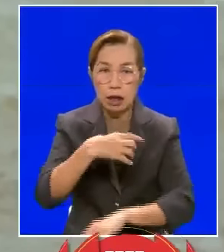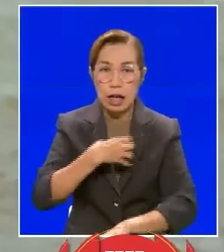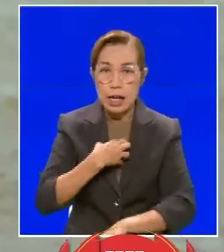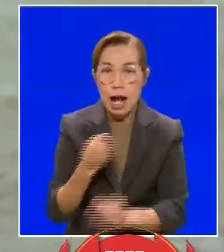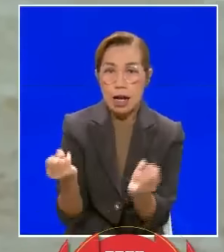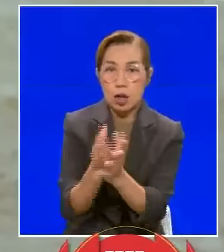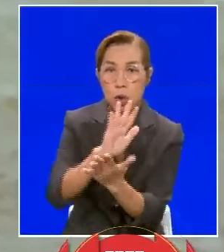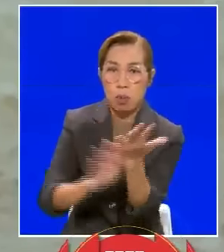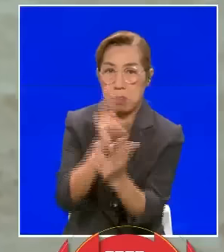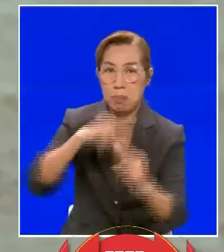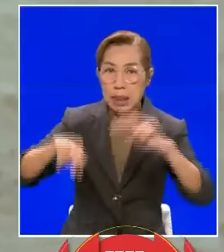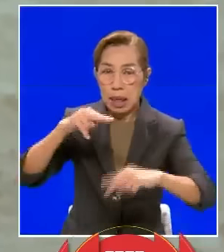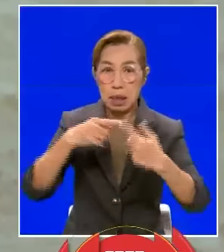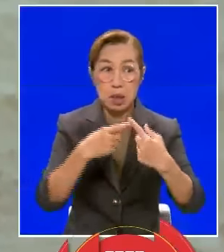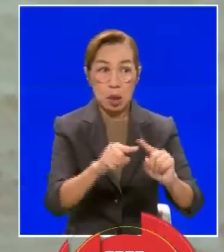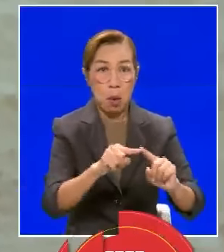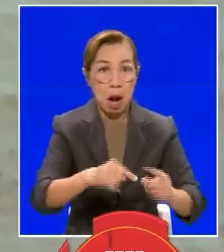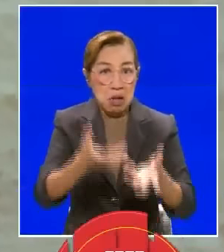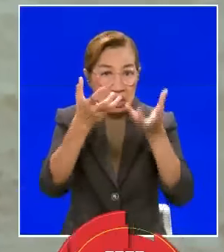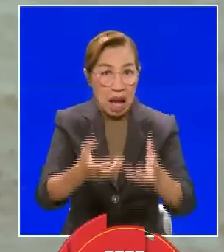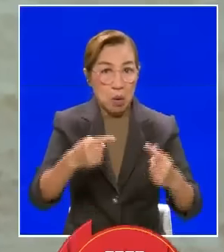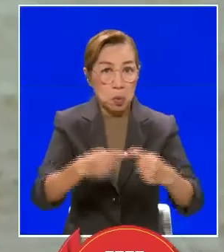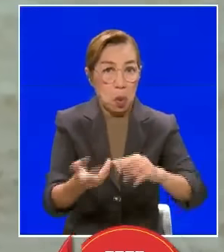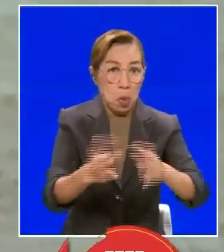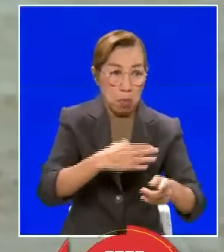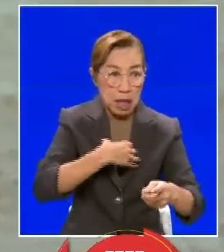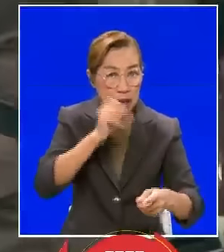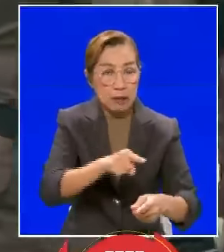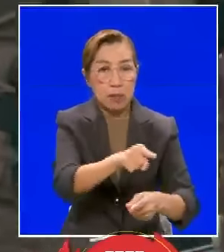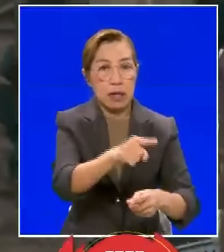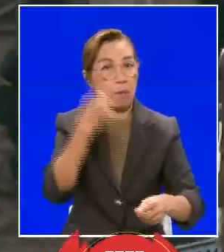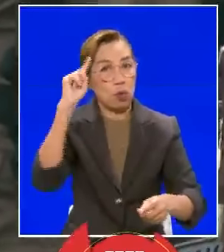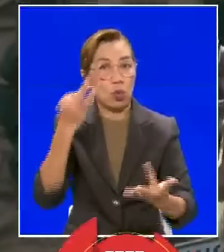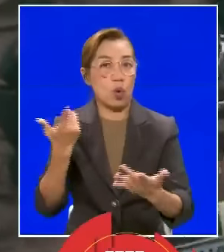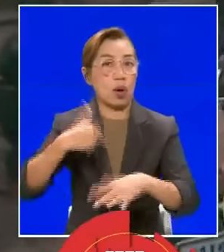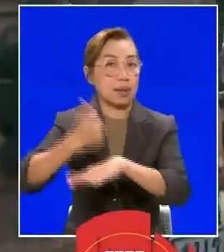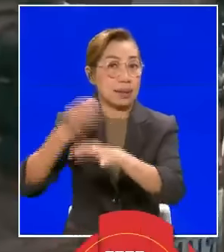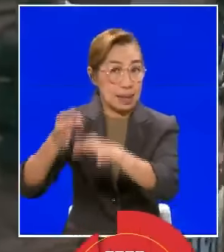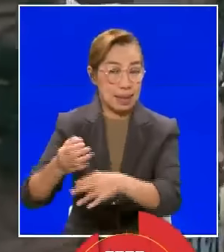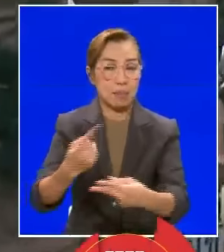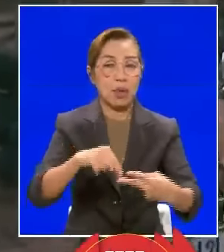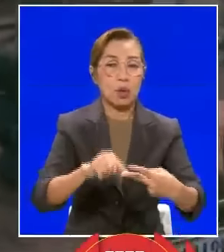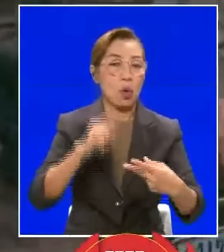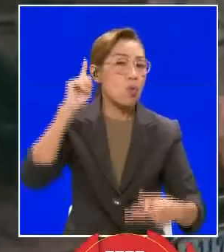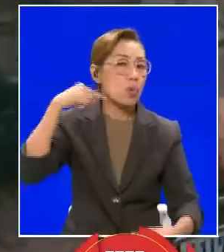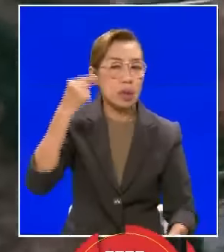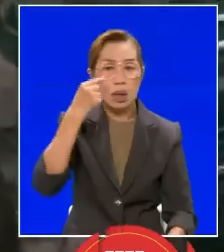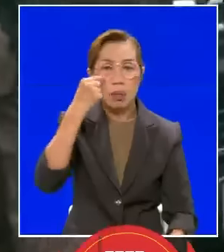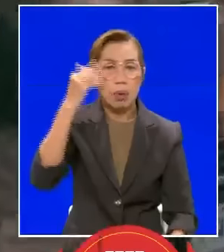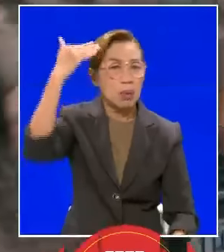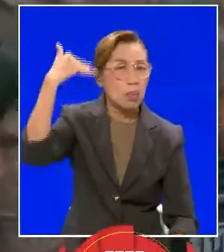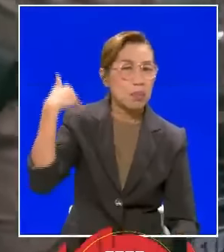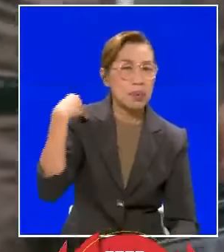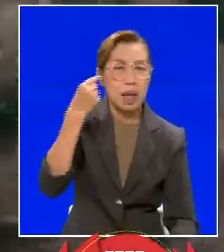จะเป็นปฏิปักษ์หรือเปล่าเนี่ยนะครับส่วนกรณีการเสียชีวิตของบุ้งผู้ต้องหาตามคดี112คุณชัยธวัฒน์บอกว่าเรื่องนี้ยิ่งทำให้สภ